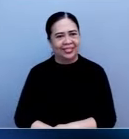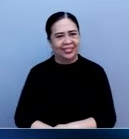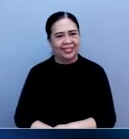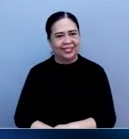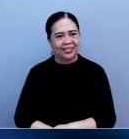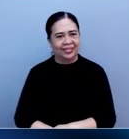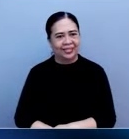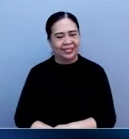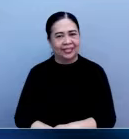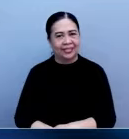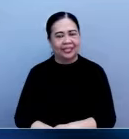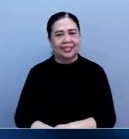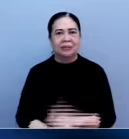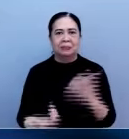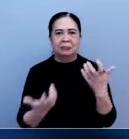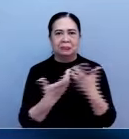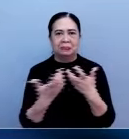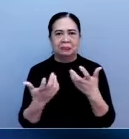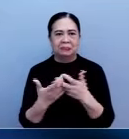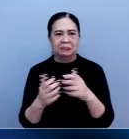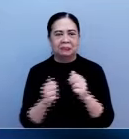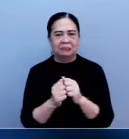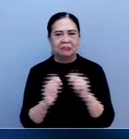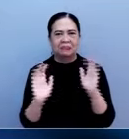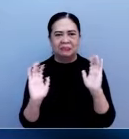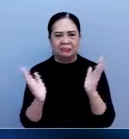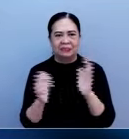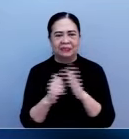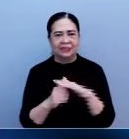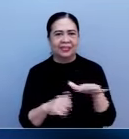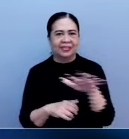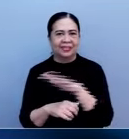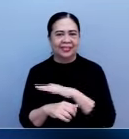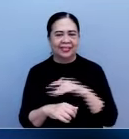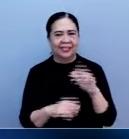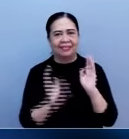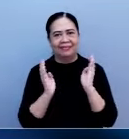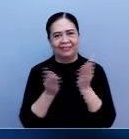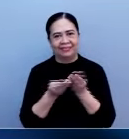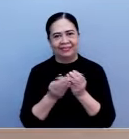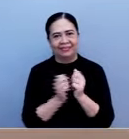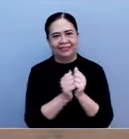Hello, match made calling? In heaven na nga kung maituturing ang kanilang samahan.